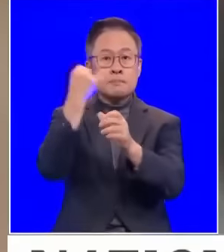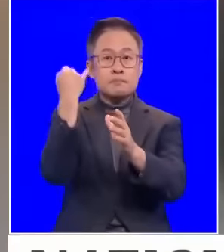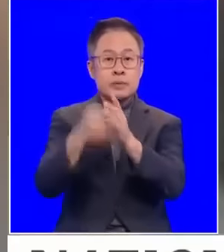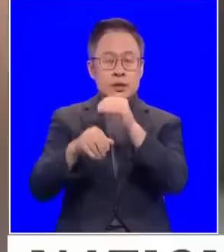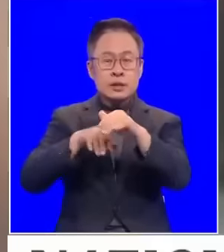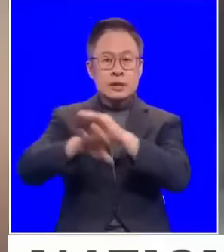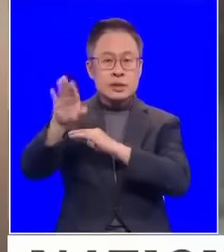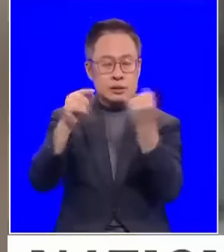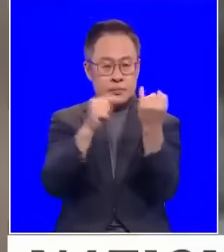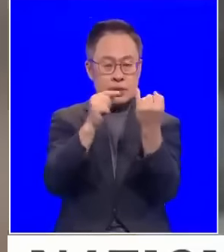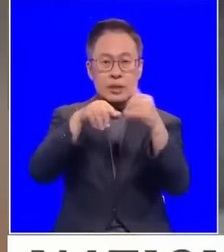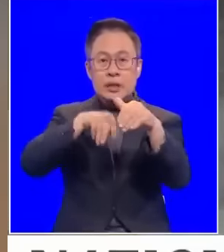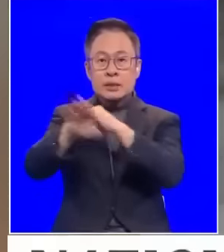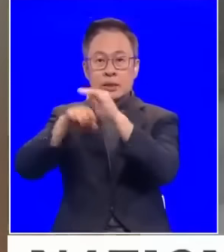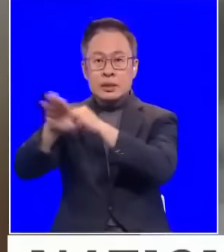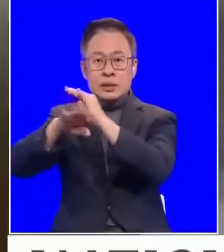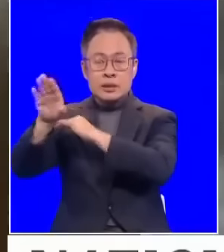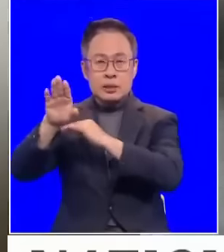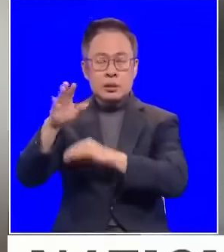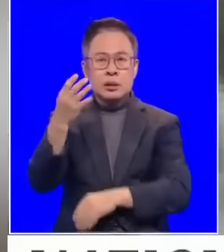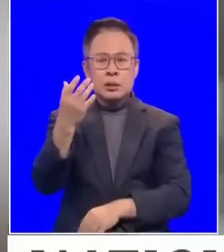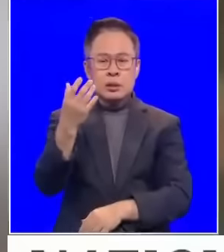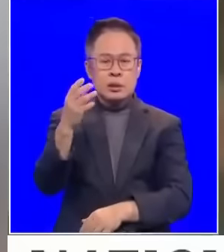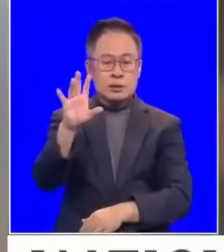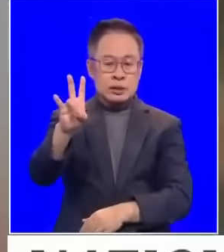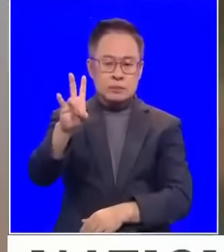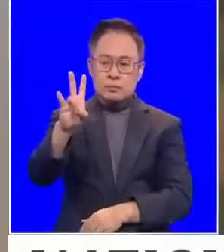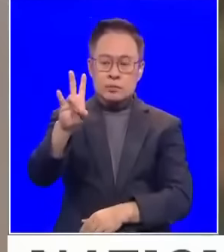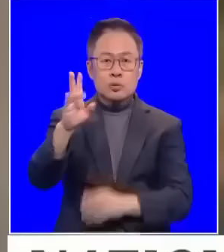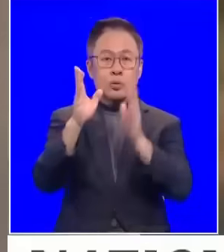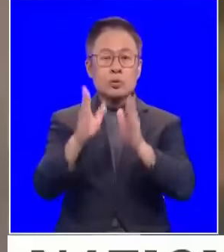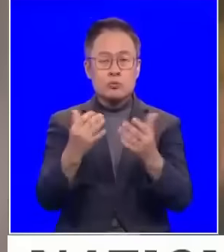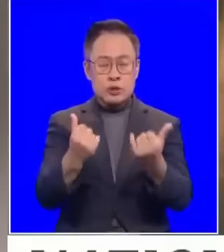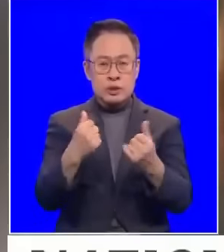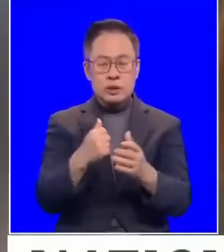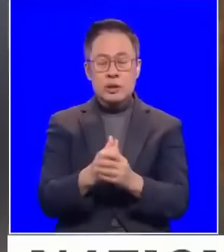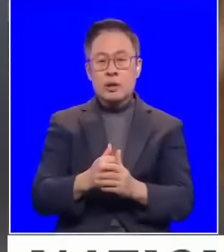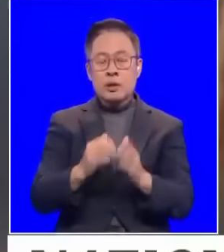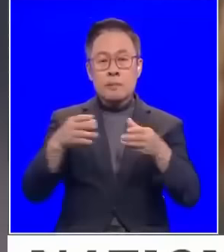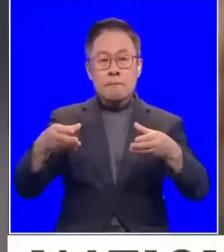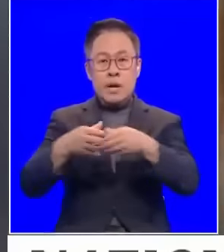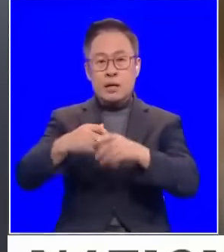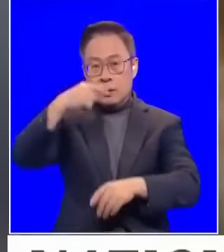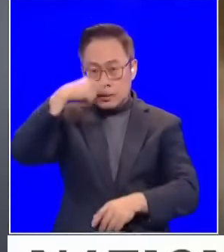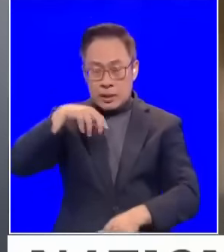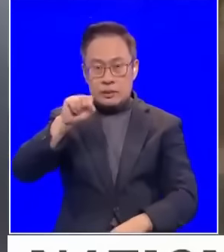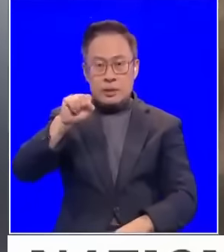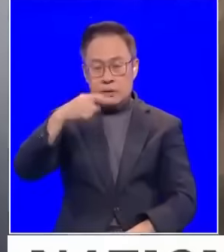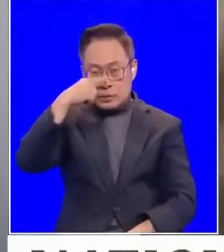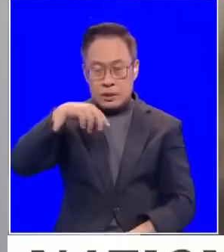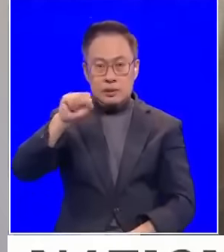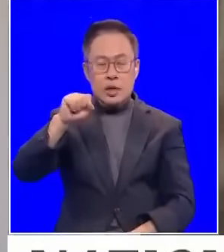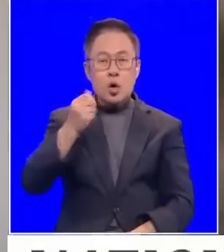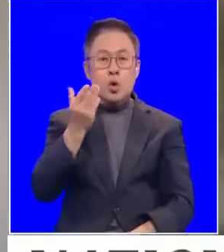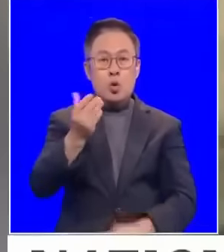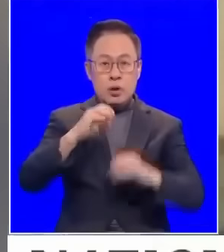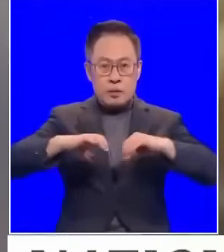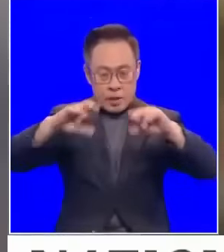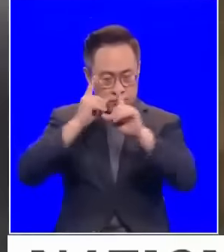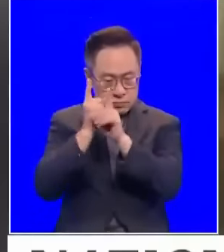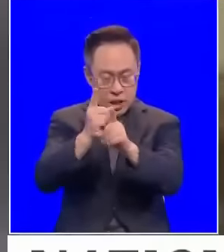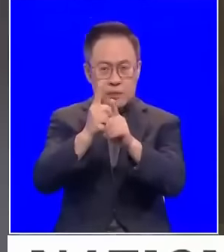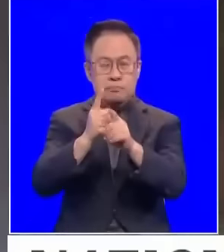ทยนี่ออกแถลงการเลยนะคะจี้ไปยังรัฐบาลให้ใช้เวลาที่เหลือติดตามตัวจำเลยมาเข้าสู่กระบวนการยุติธรรมค่ะ